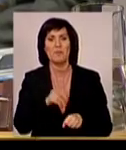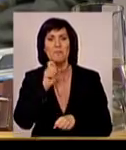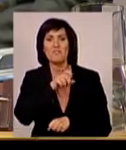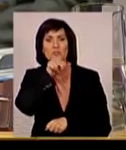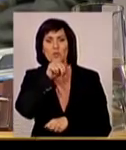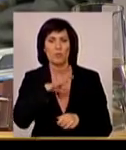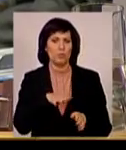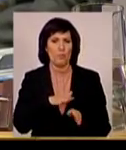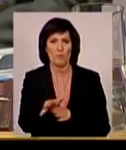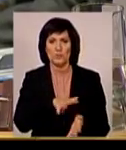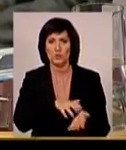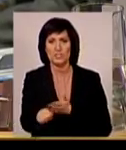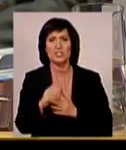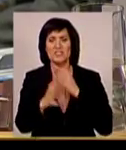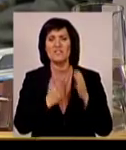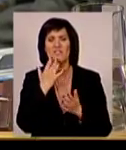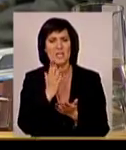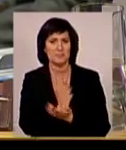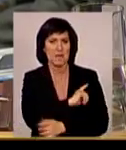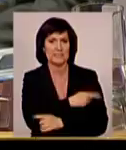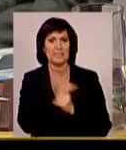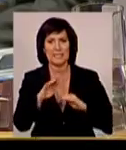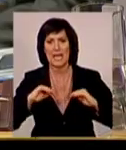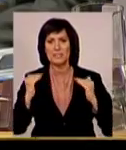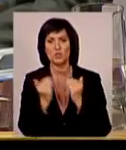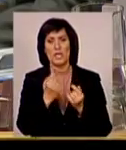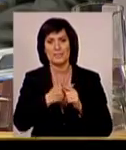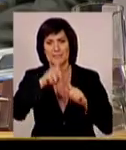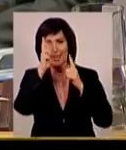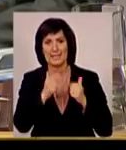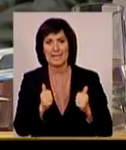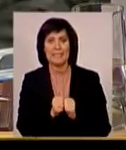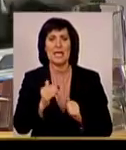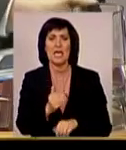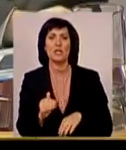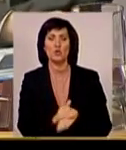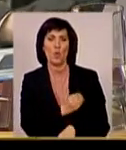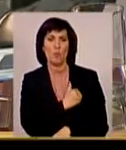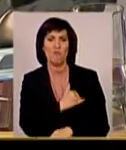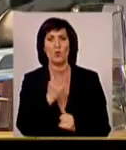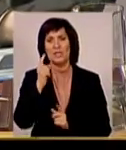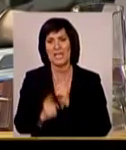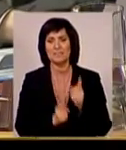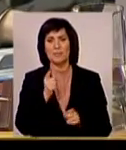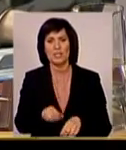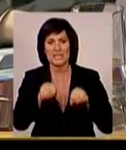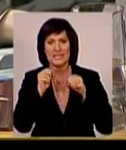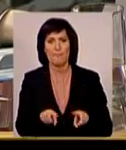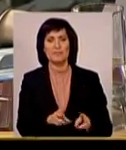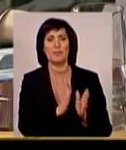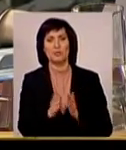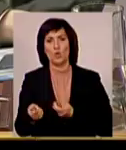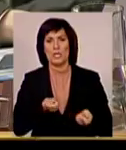повністю знищений. Світові нації мають силу для ізоляції цієї країни і добру волю для зміни її небезпечного